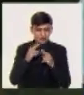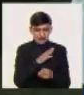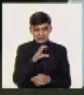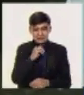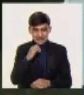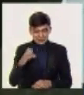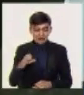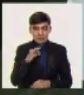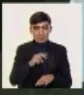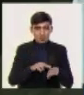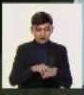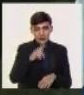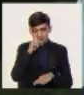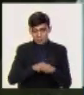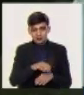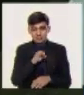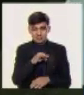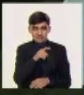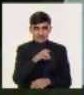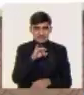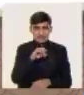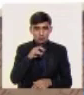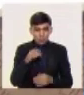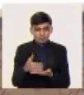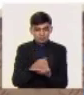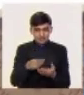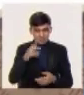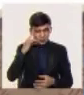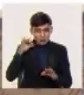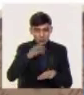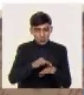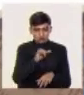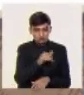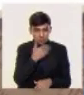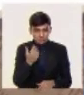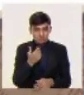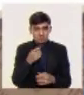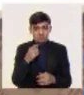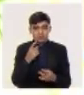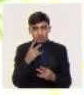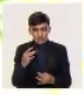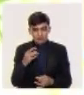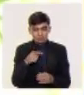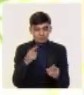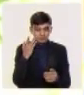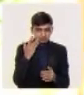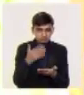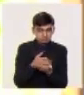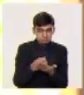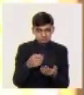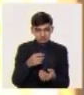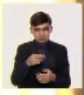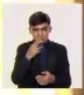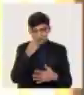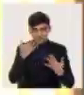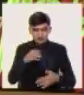и в Акимат. Все без толку. Синдром Плюшкина или склонность к собирательству – это не психическое заболевание, говорят врачи, но часто ему сопутствует. Собирательство